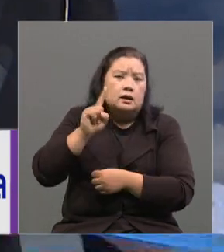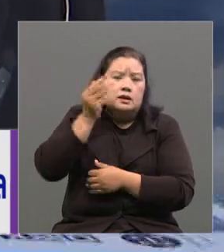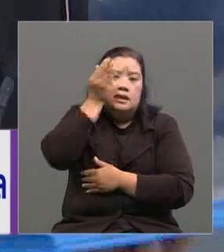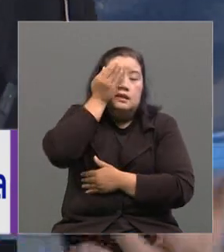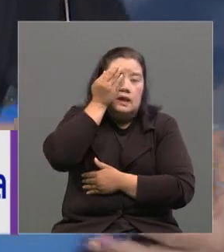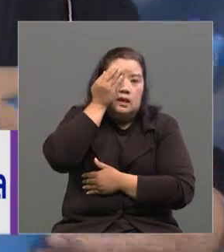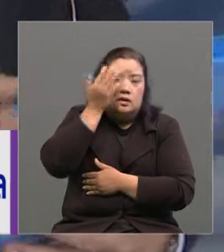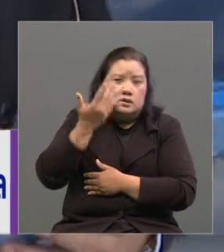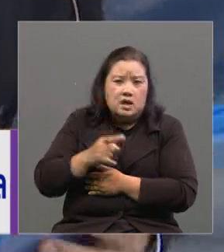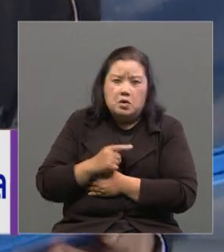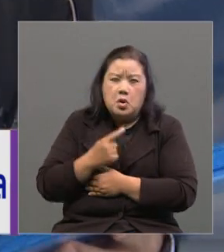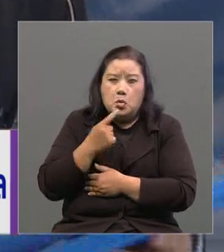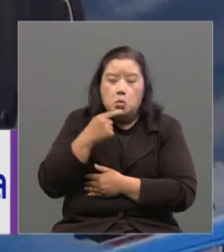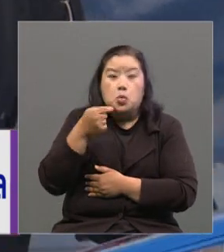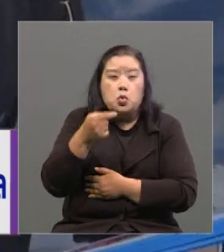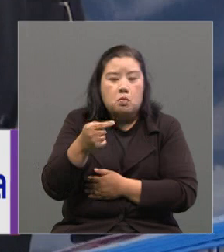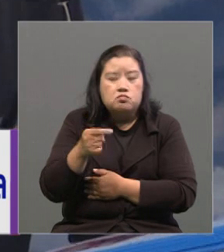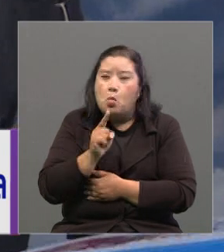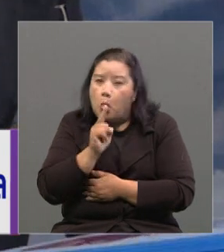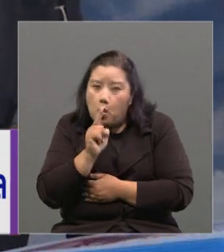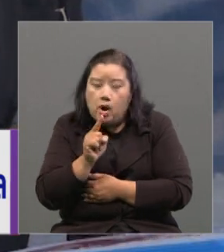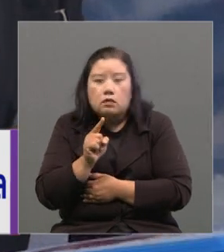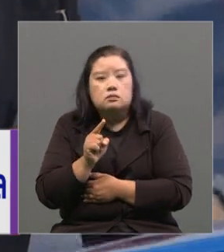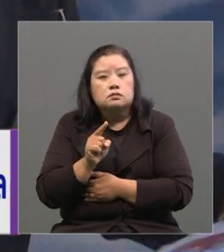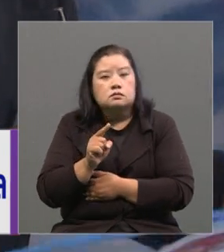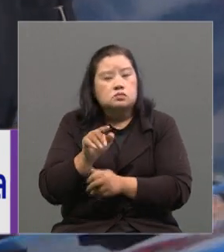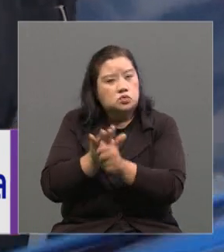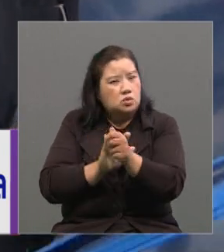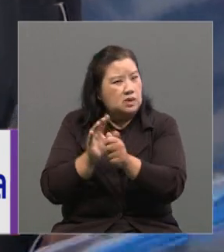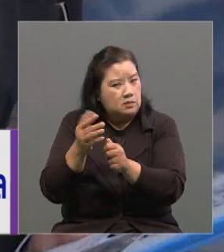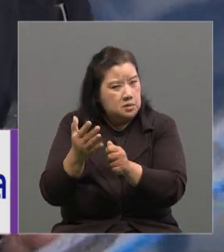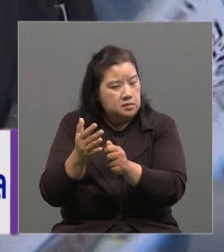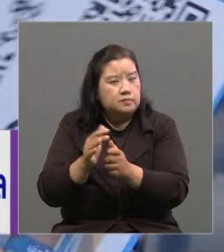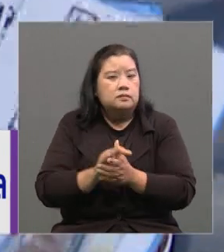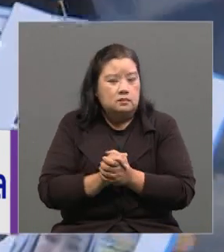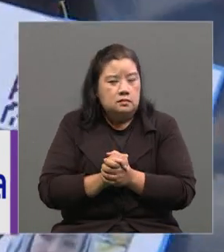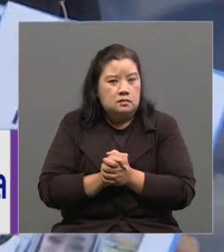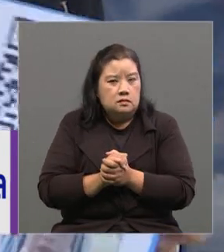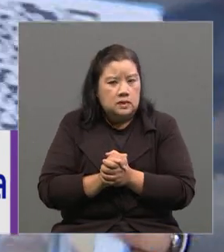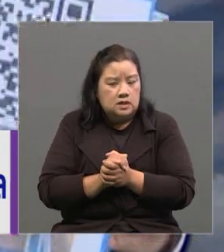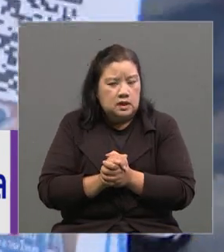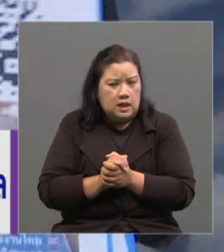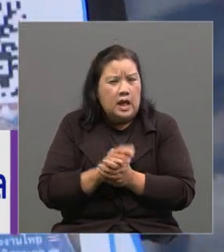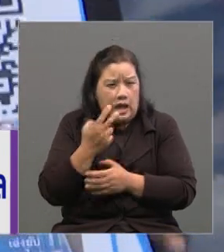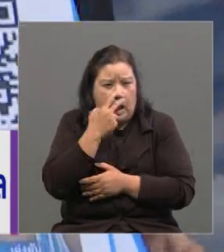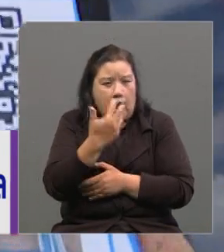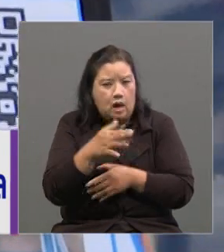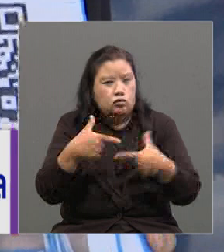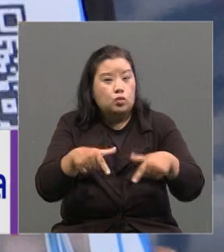ที่เราใช้คำว่าในลักษณะไม่เห็นอกเห็นใจก็แล้วกันนะคุณผู้ชมแล้วคนเนี่ยเห็นแล้วคนที่ดูคลิปคุณลี